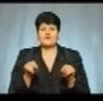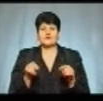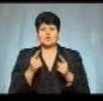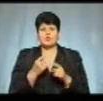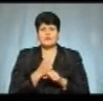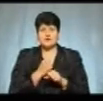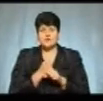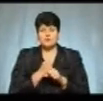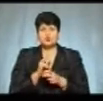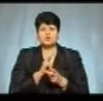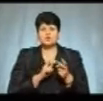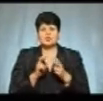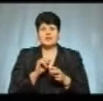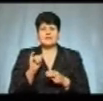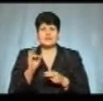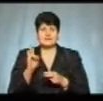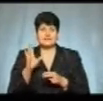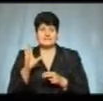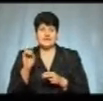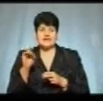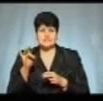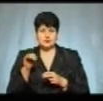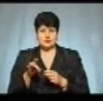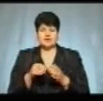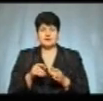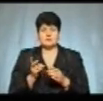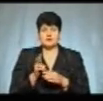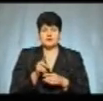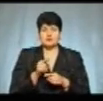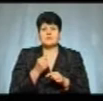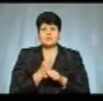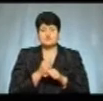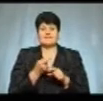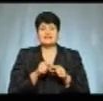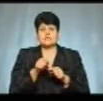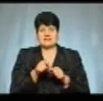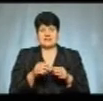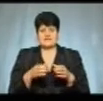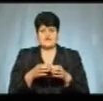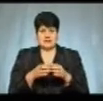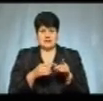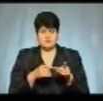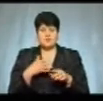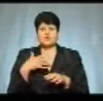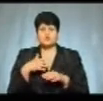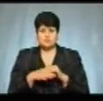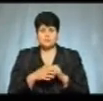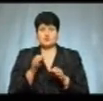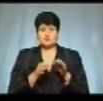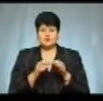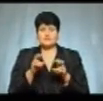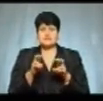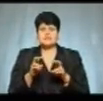відновлення роботи. Шукається інвестор, який би зайшов, який би працював на цій філії. Ми розуміємо, що судові засідання